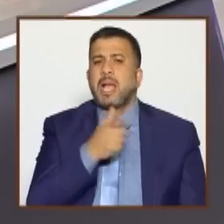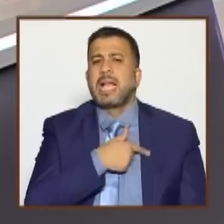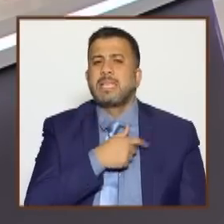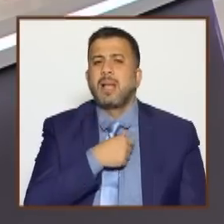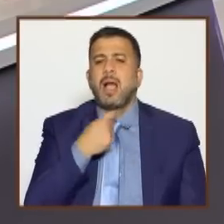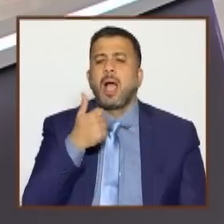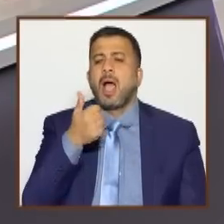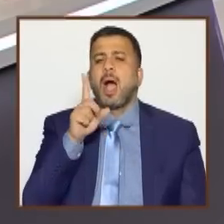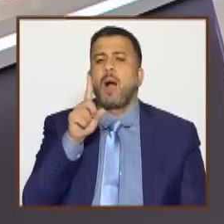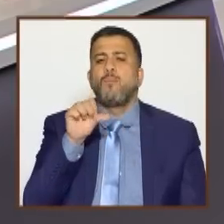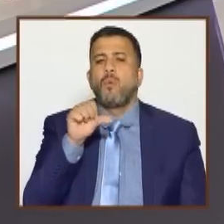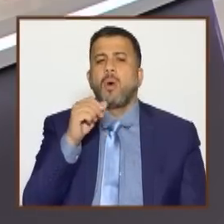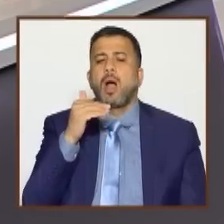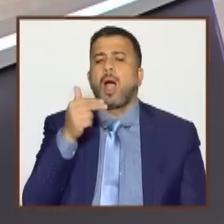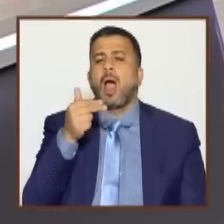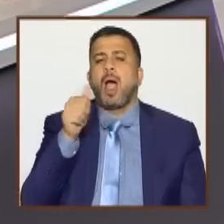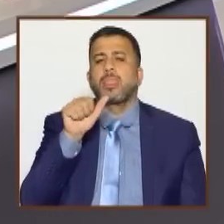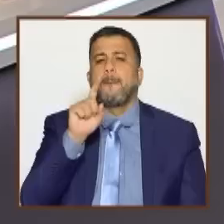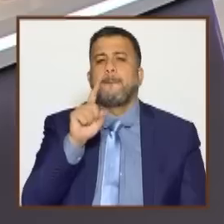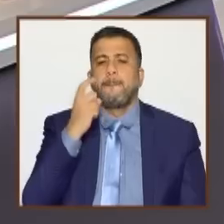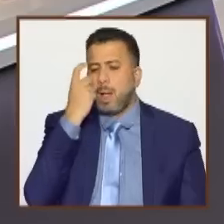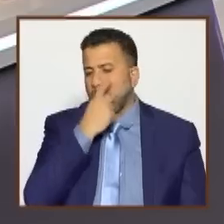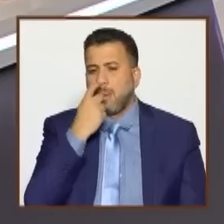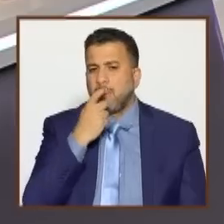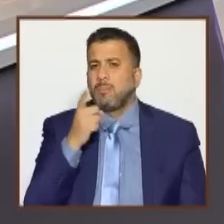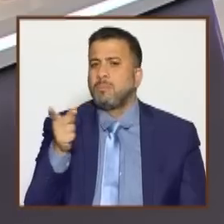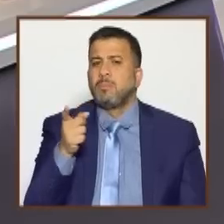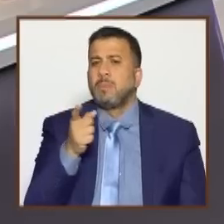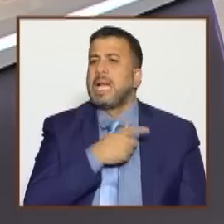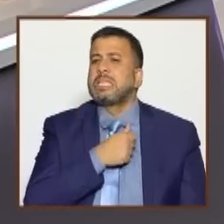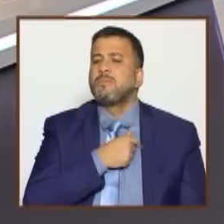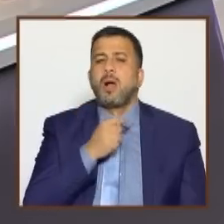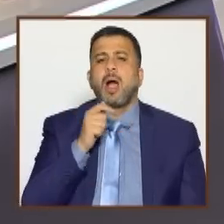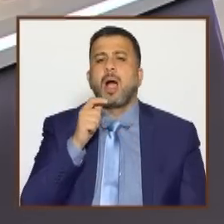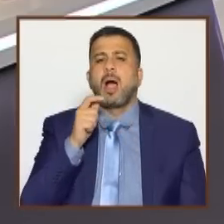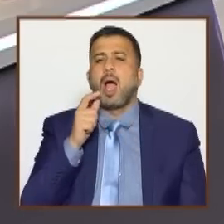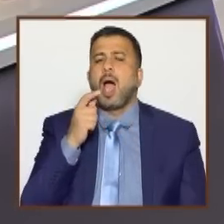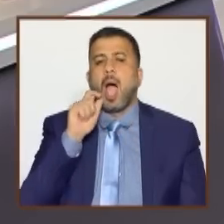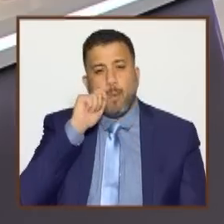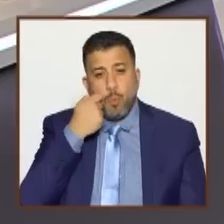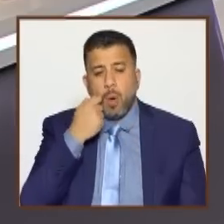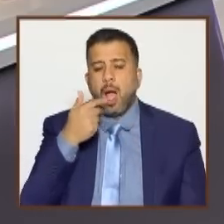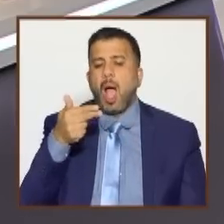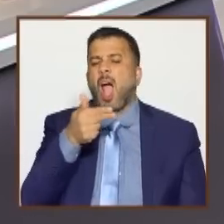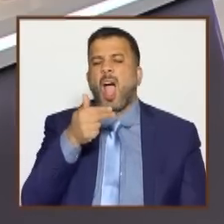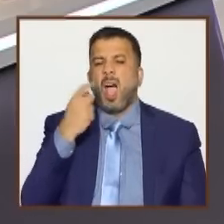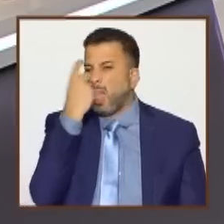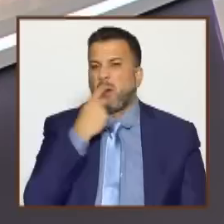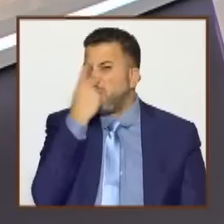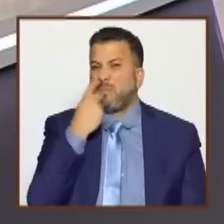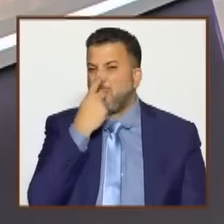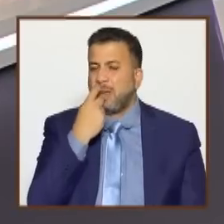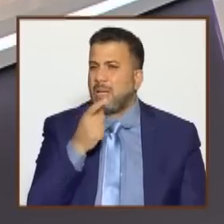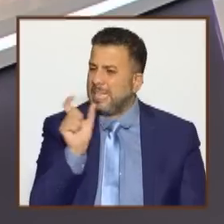انت تذكرني بهذه الكلمه. في ناس يقولون مظلوم وهذا تذكر ابو غضب كذا يعني. أي. هل هو يعني شيخي